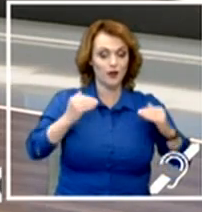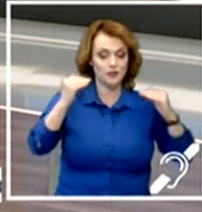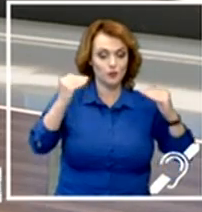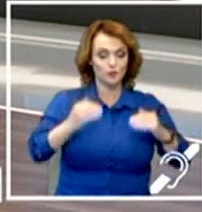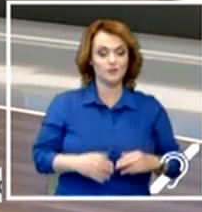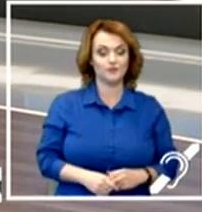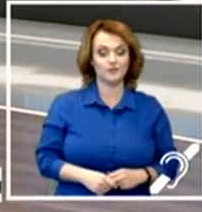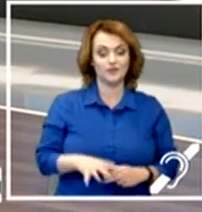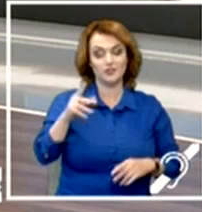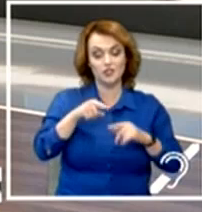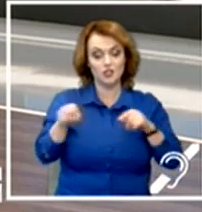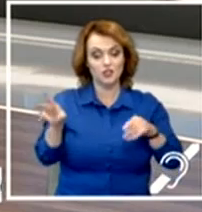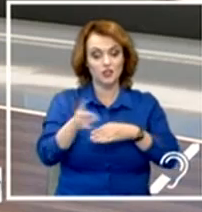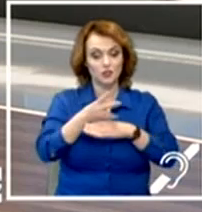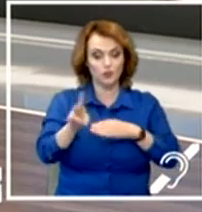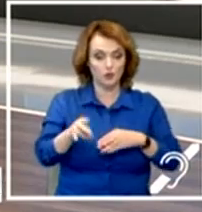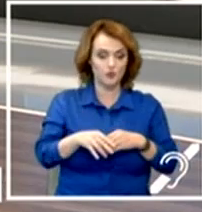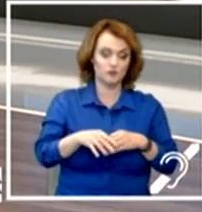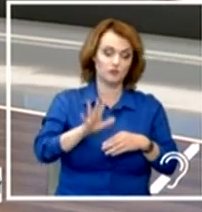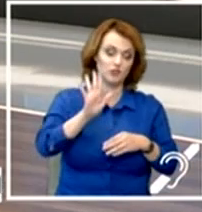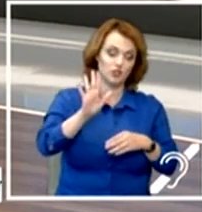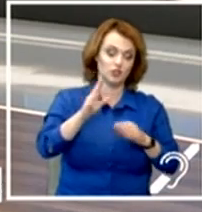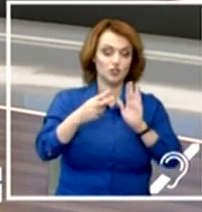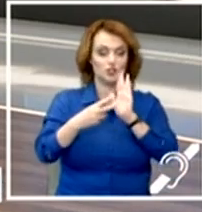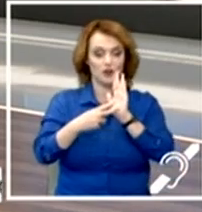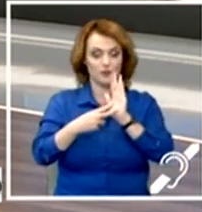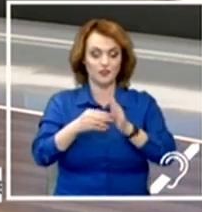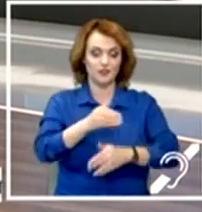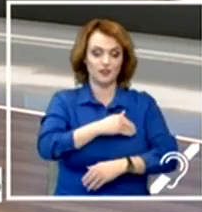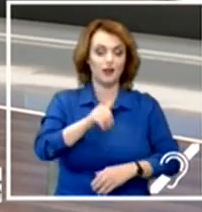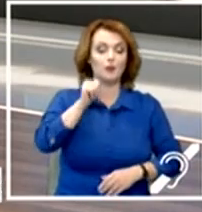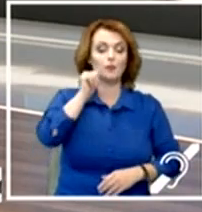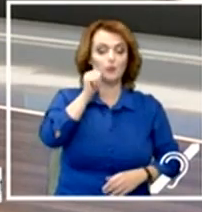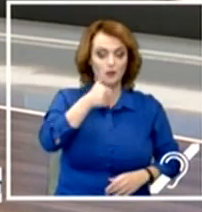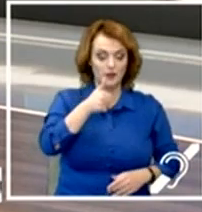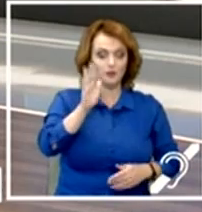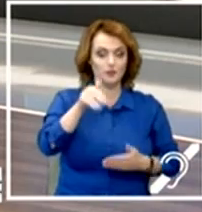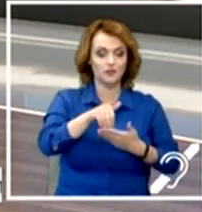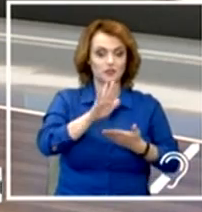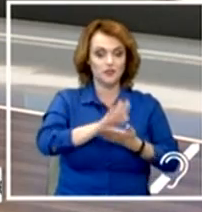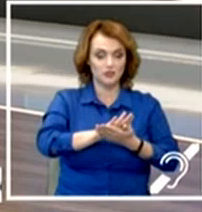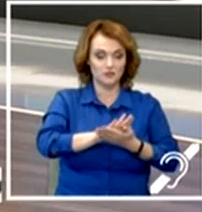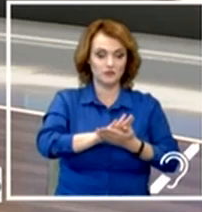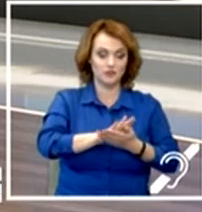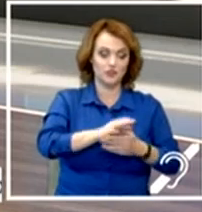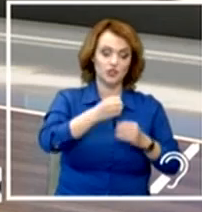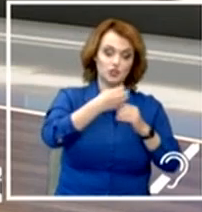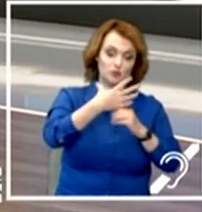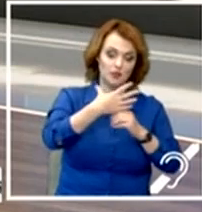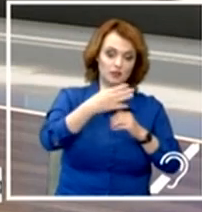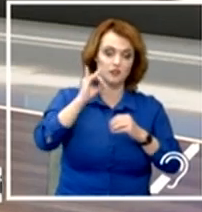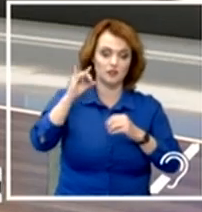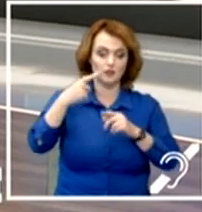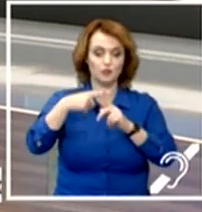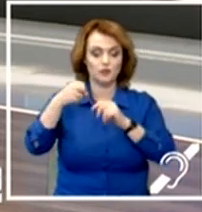termometre. La noapte, minimele vor oscila între 5 și 7 grade, iar mâine se vor înregistra valori termice între 15